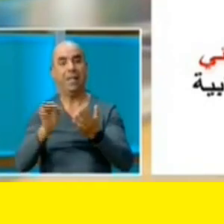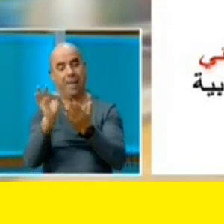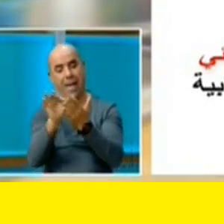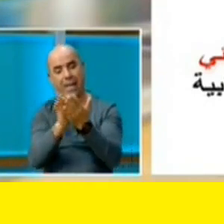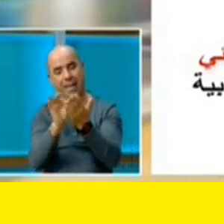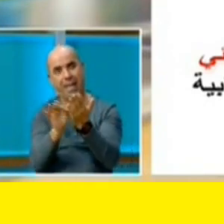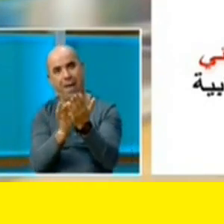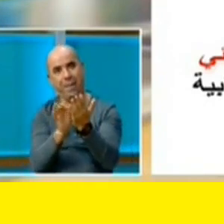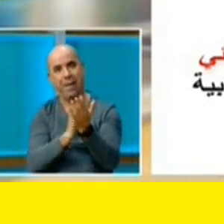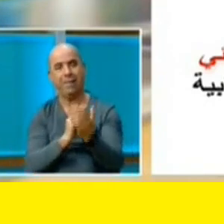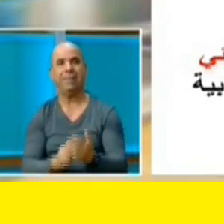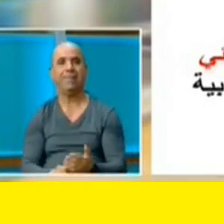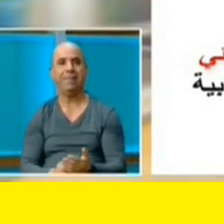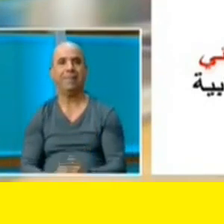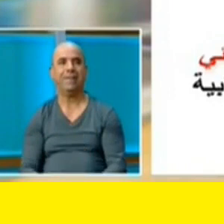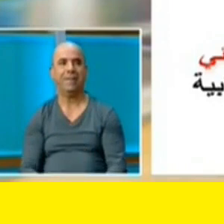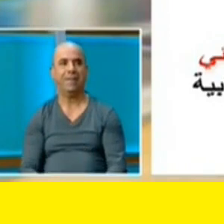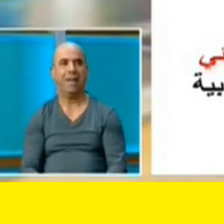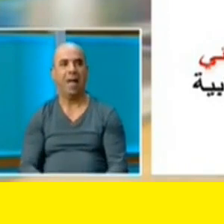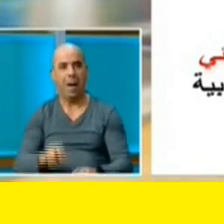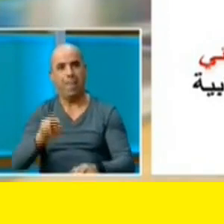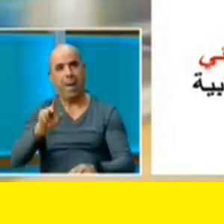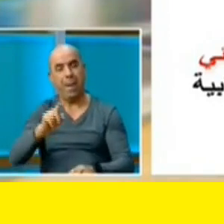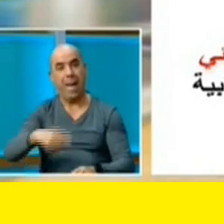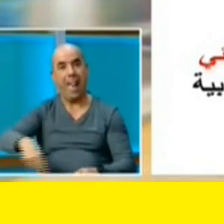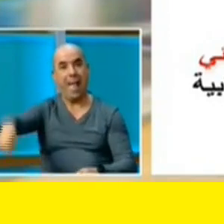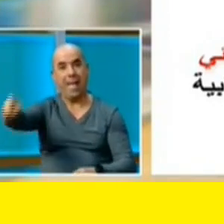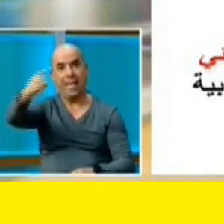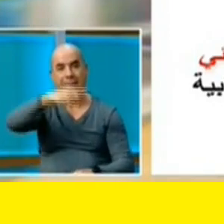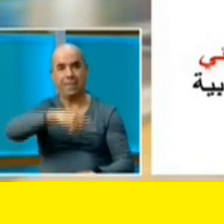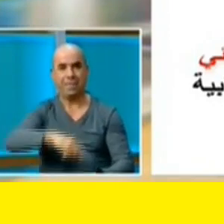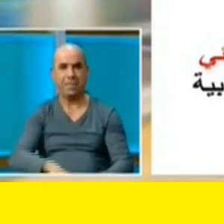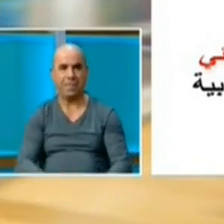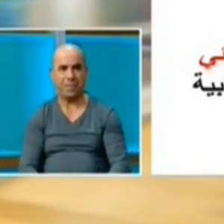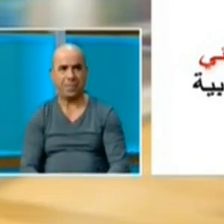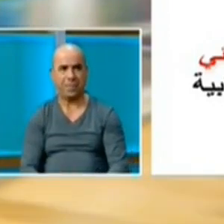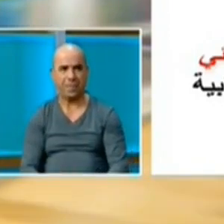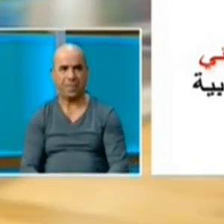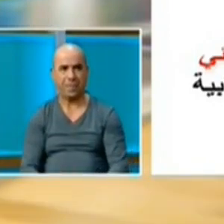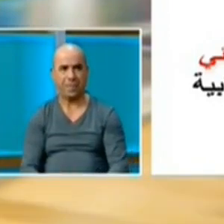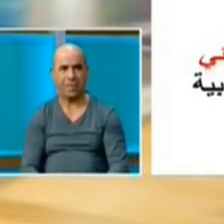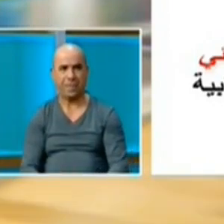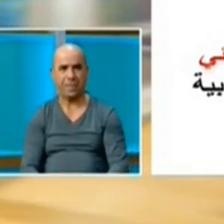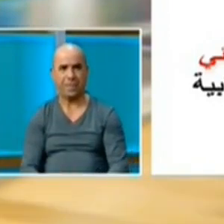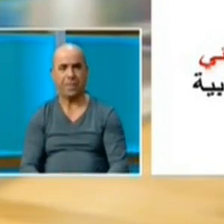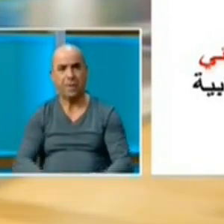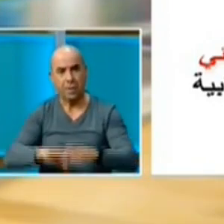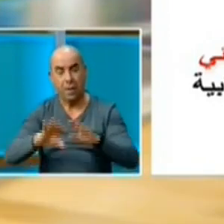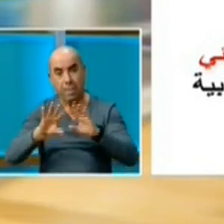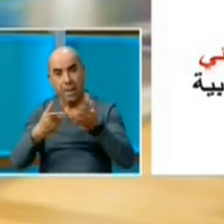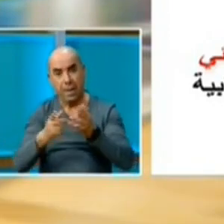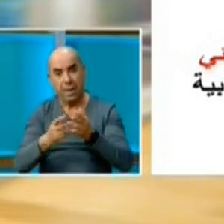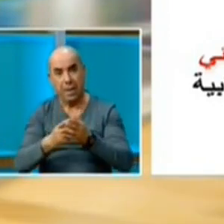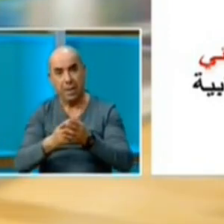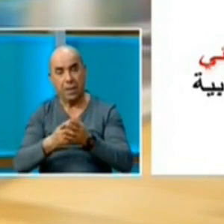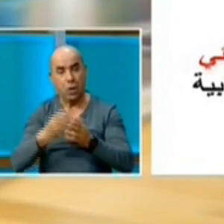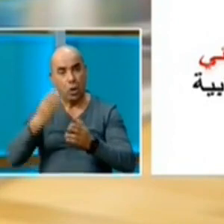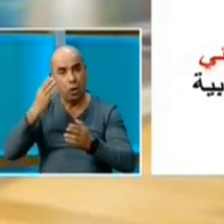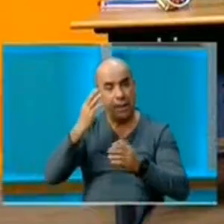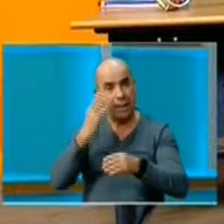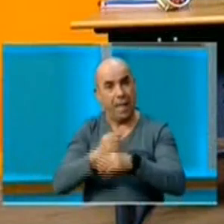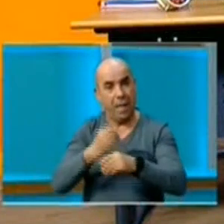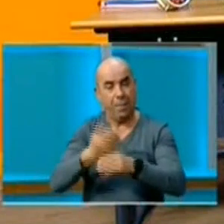في إنتاجتهن الكتابية، نفس الشيء مع اللاتي. إذن ماذا تعلمنا اليوم؟